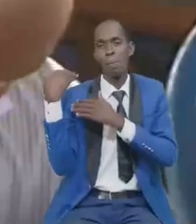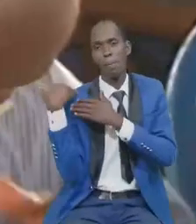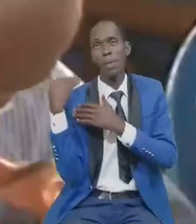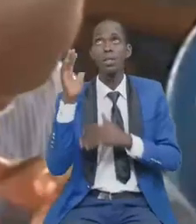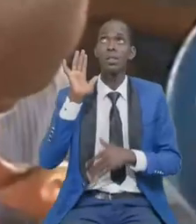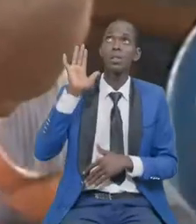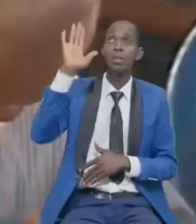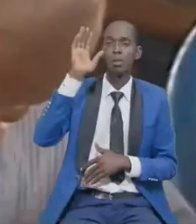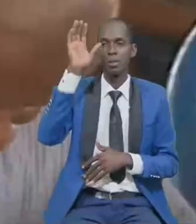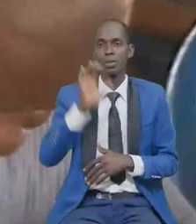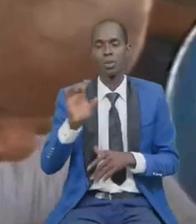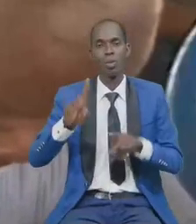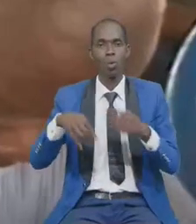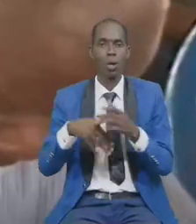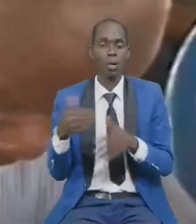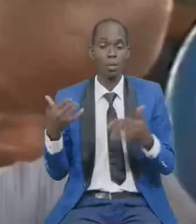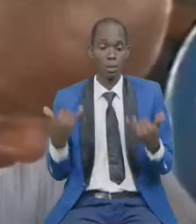Nous considérons le message.